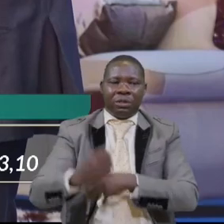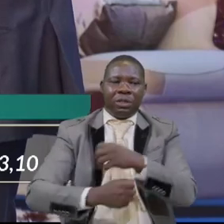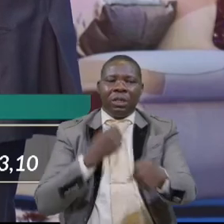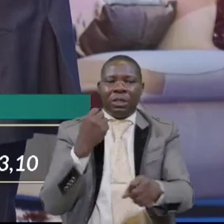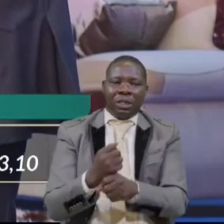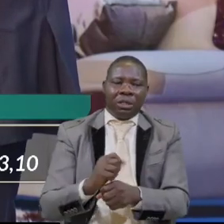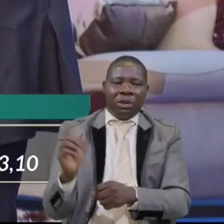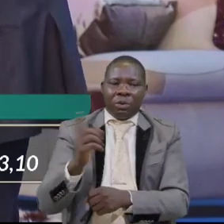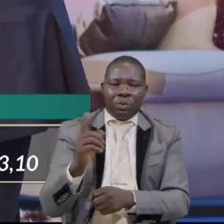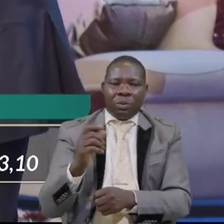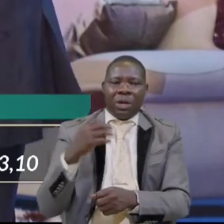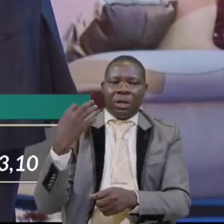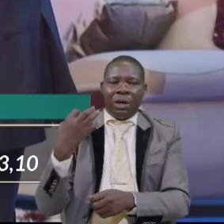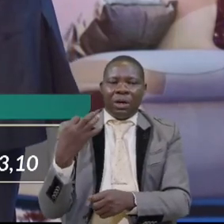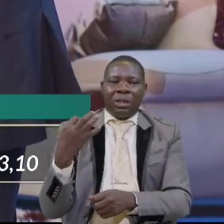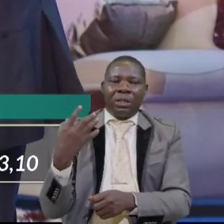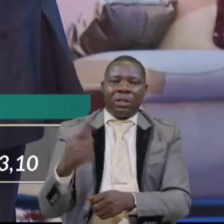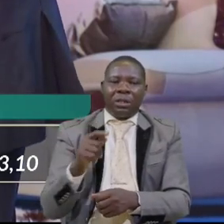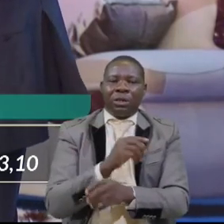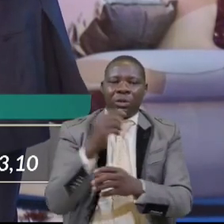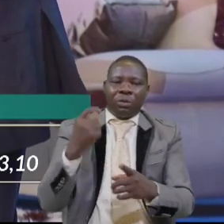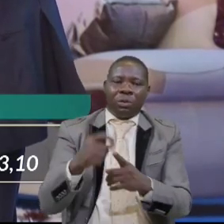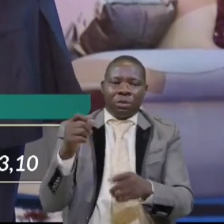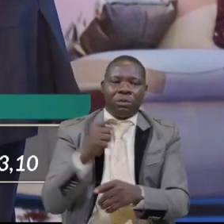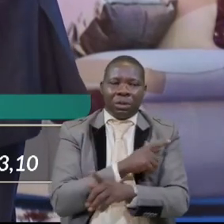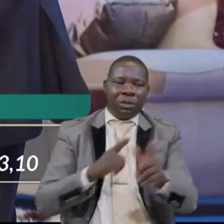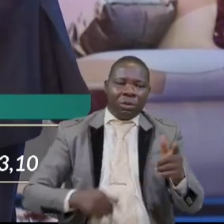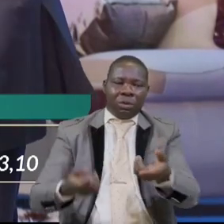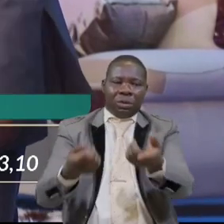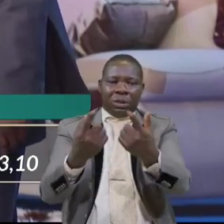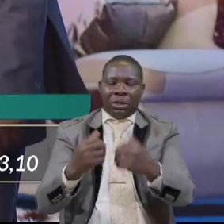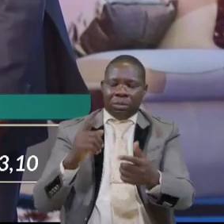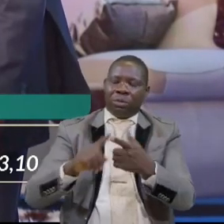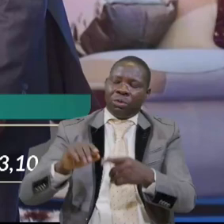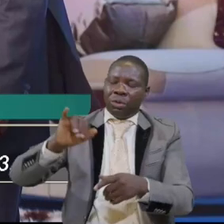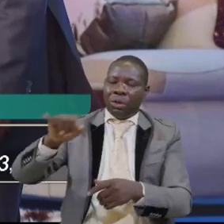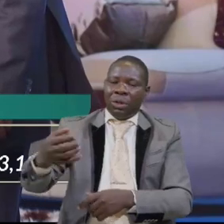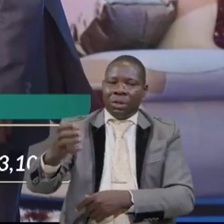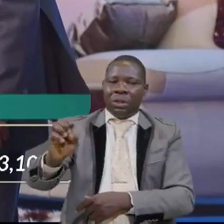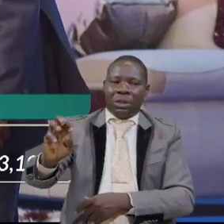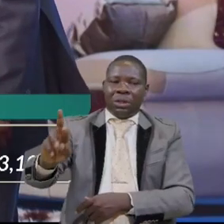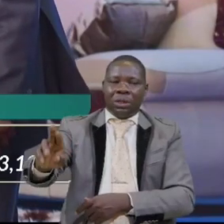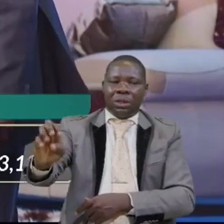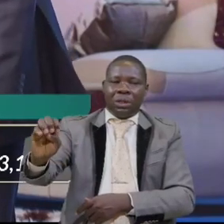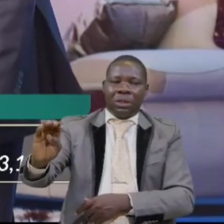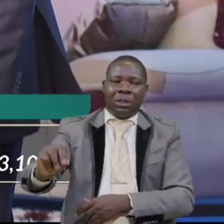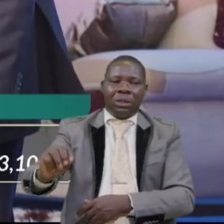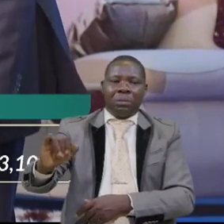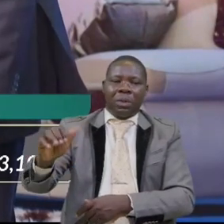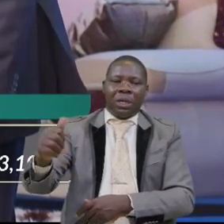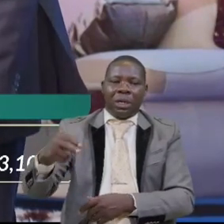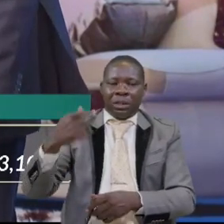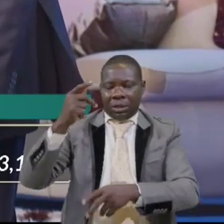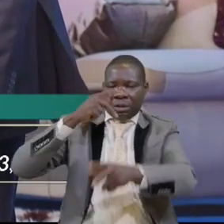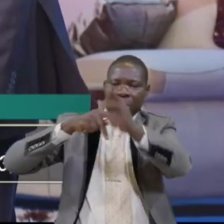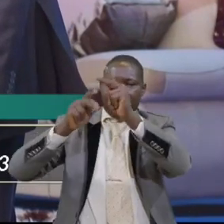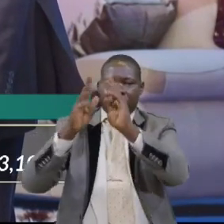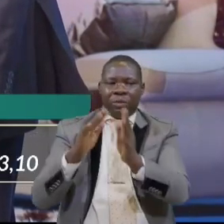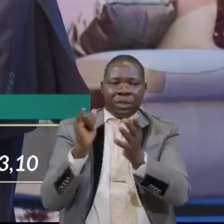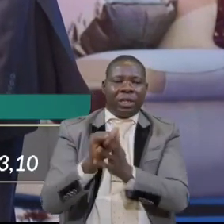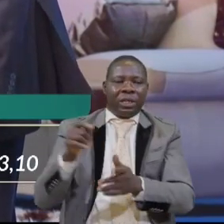les ruines de Jérusalem, d'après le nombre des années dont l'Éternel avait parlé